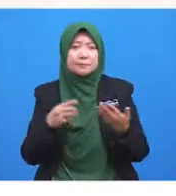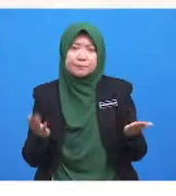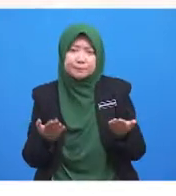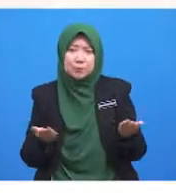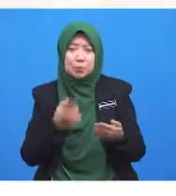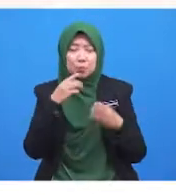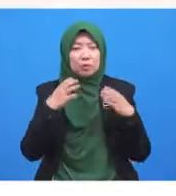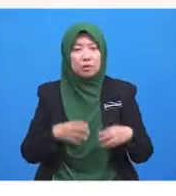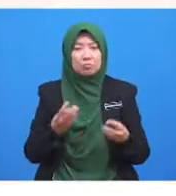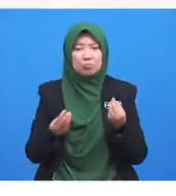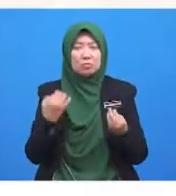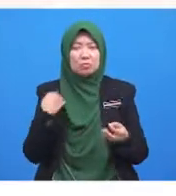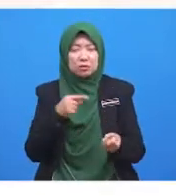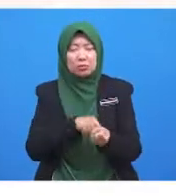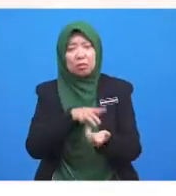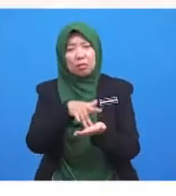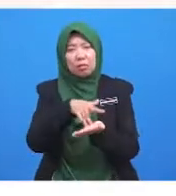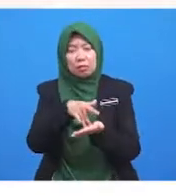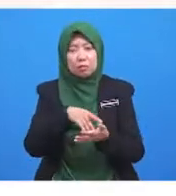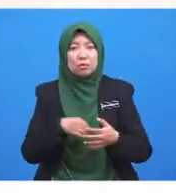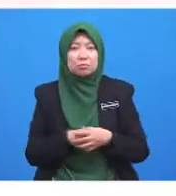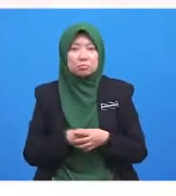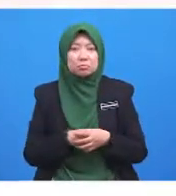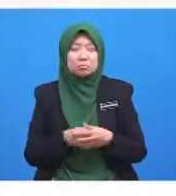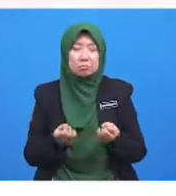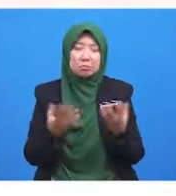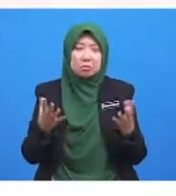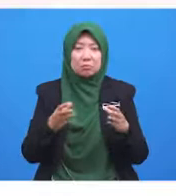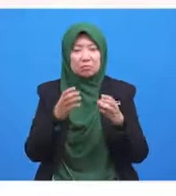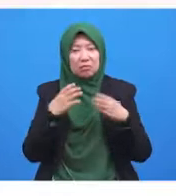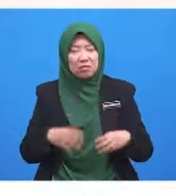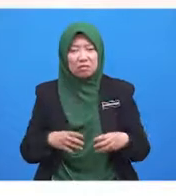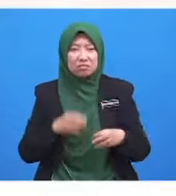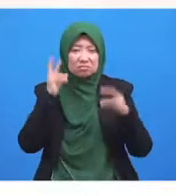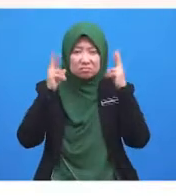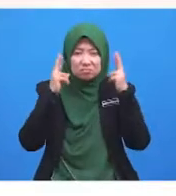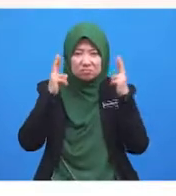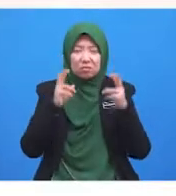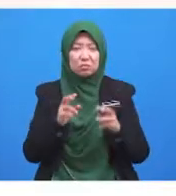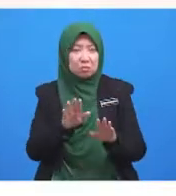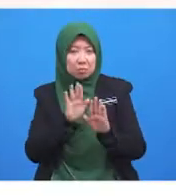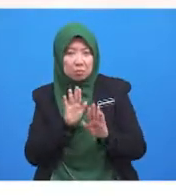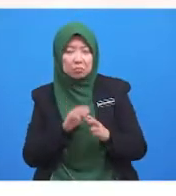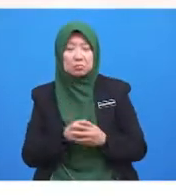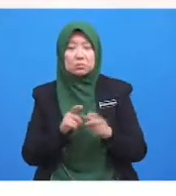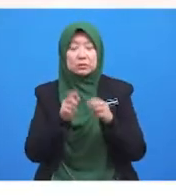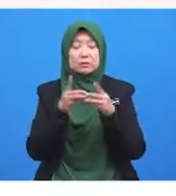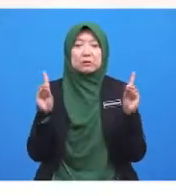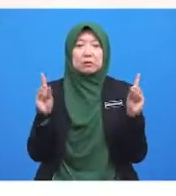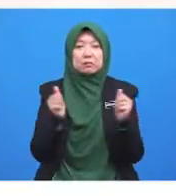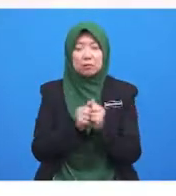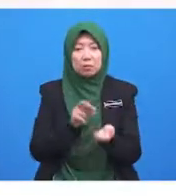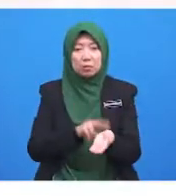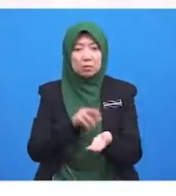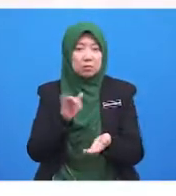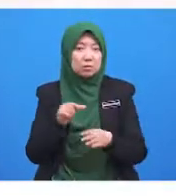tersebut mempunyai otot yang lemah. Kebanyakannya, pelanggan merasa ragu atau takut apabila terdedah kepada